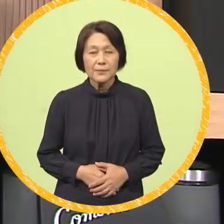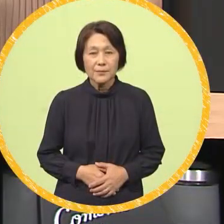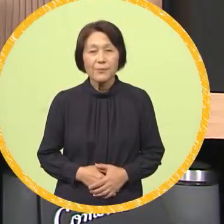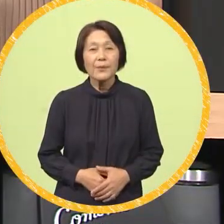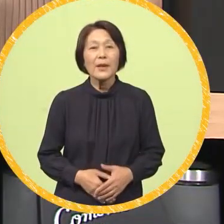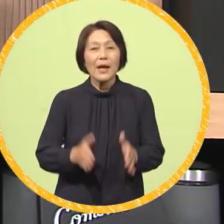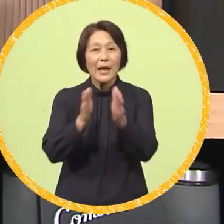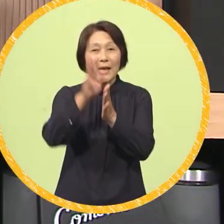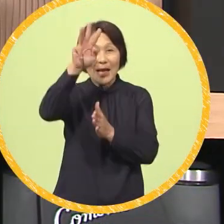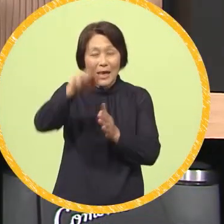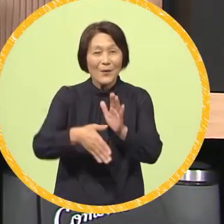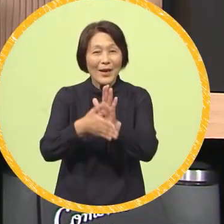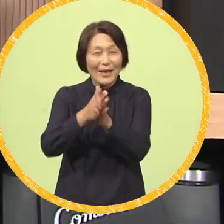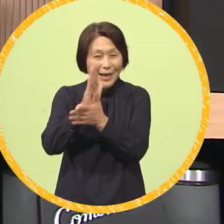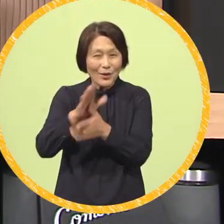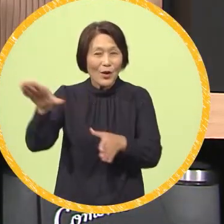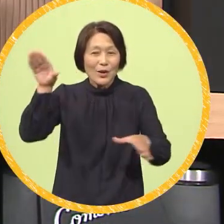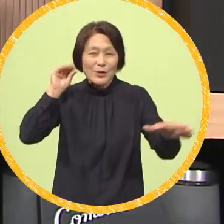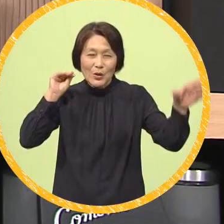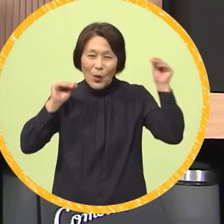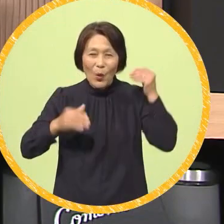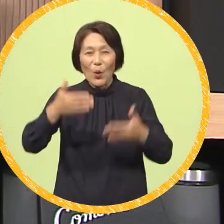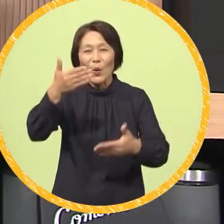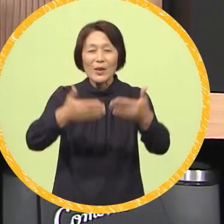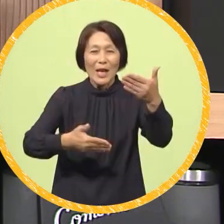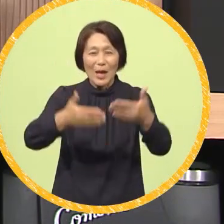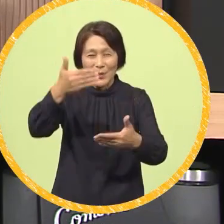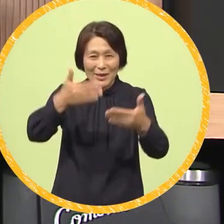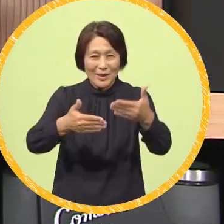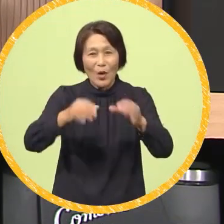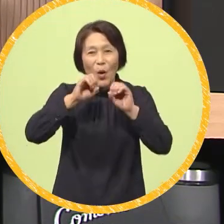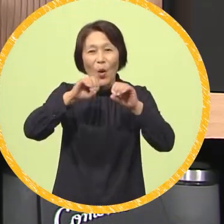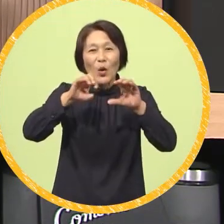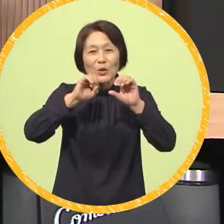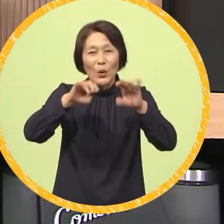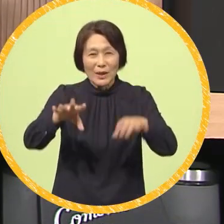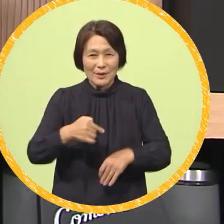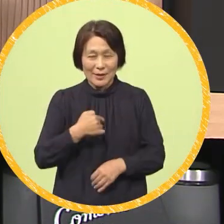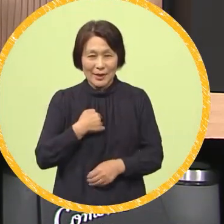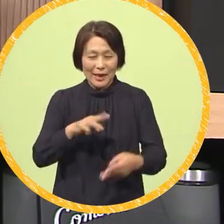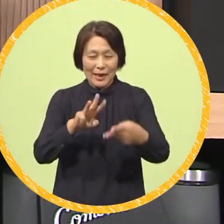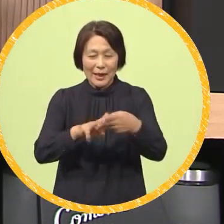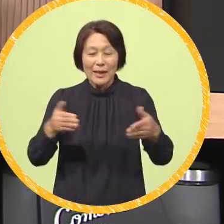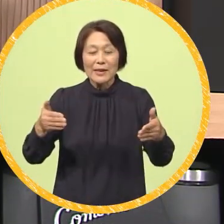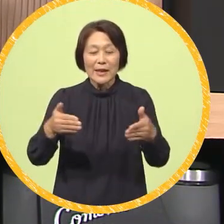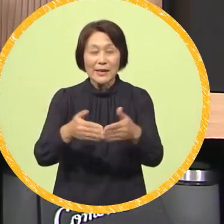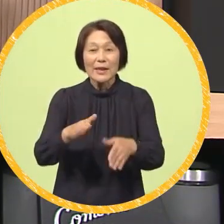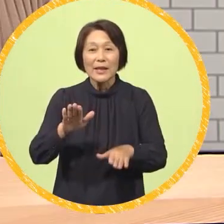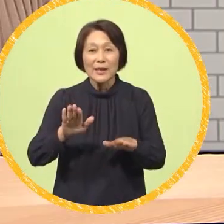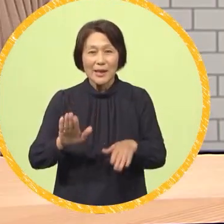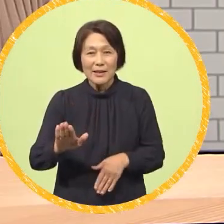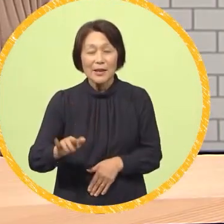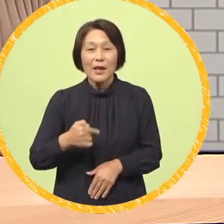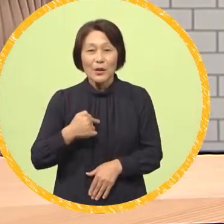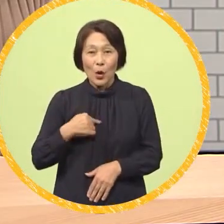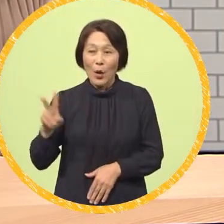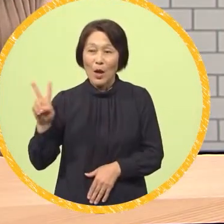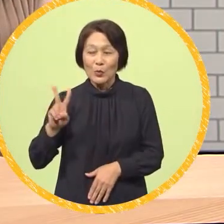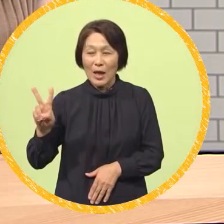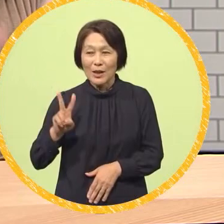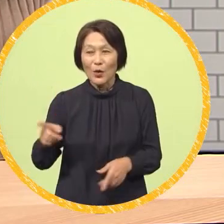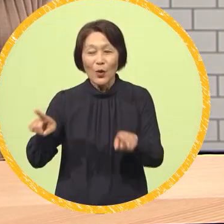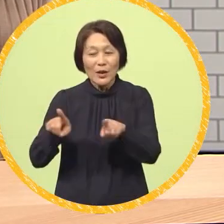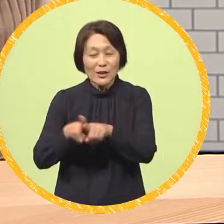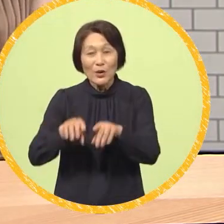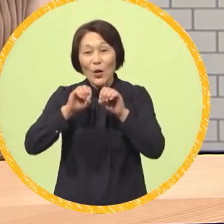神奈川県みんなでビューティービーエンターテイメント広報カナフル TV のお時間です。司会の田崎ひかりです。今日はこの2人と一緒にお送りします